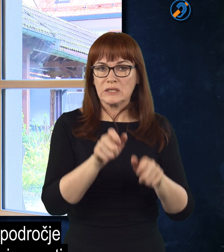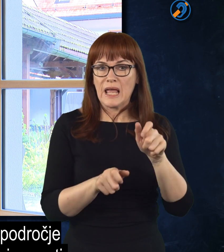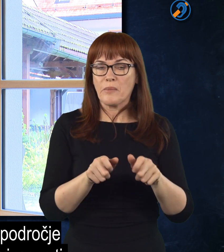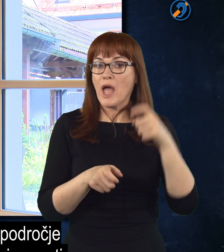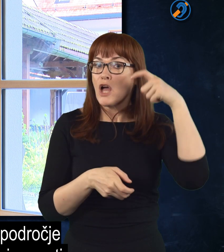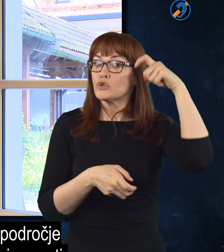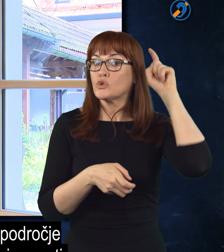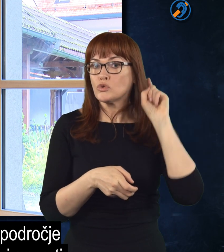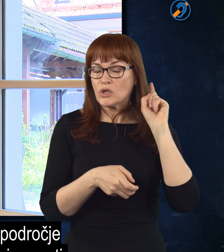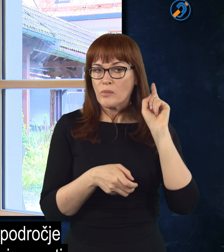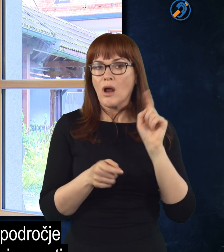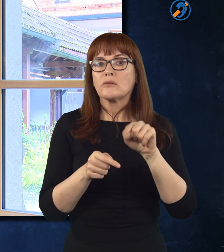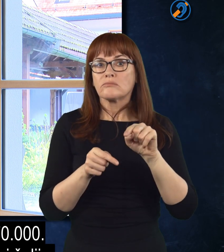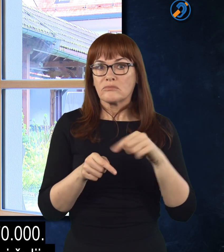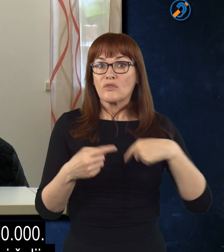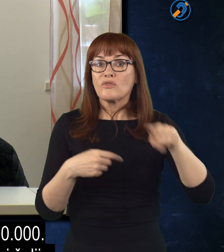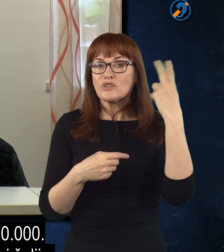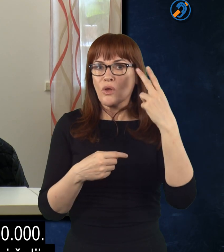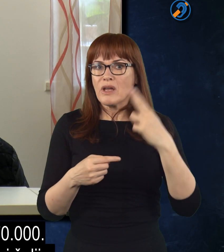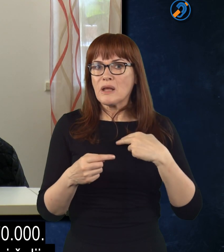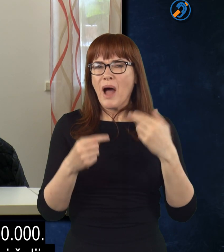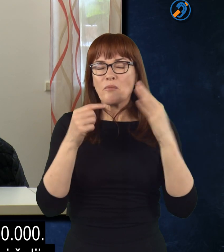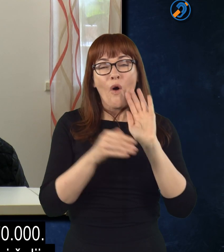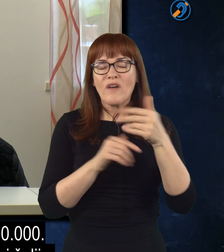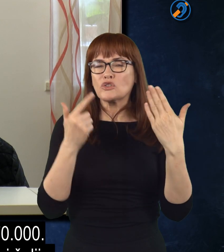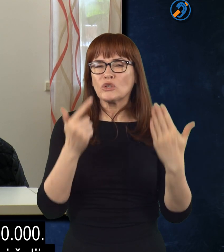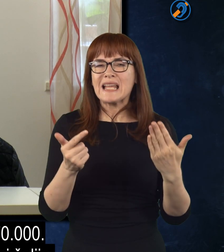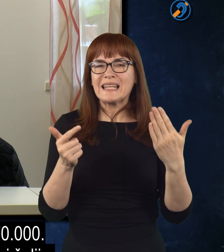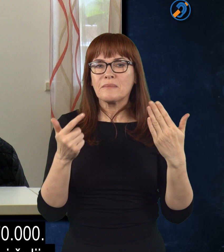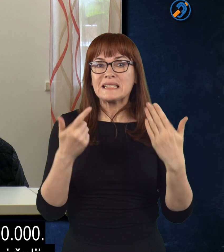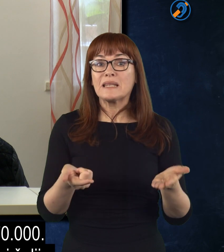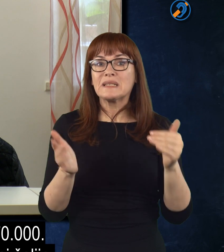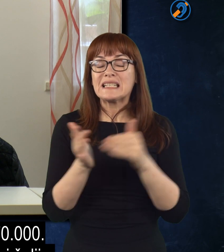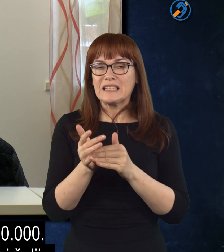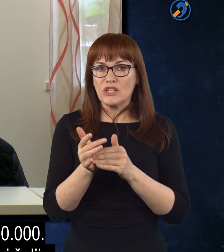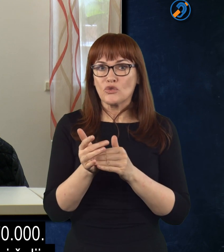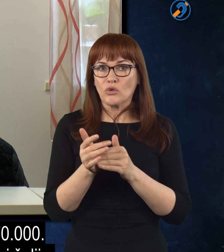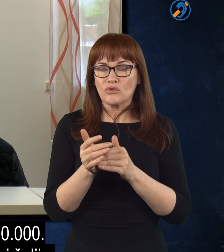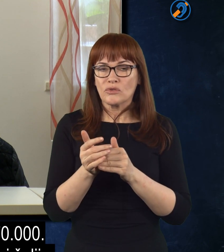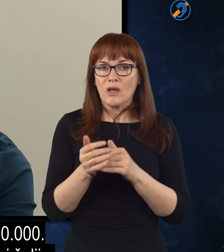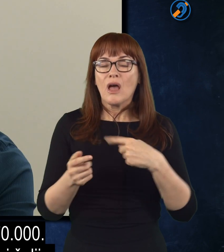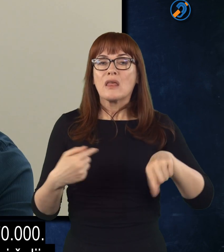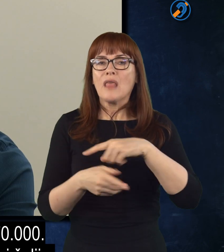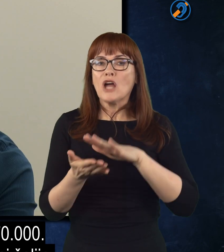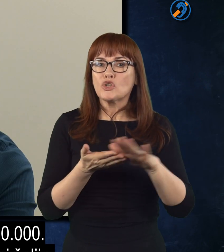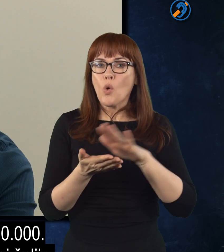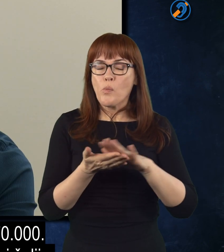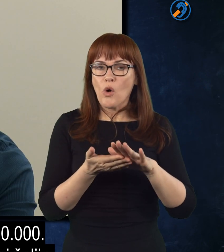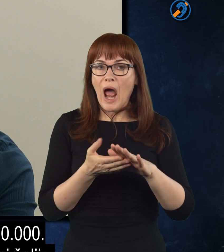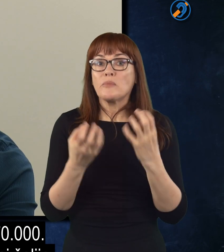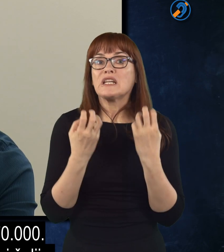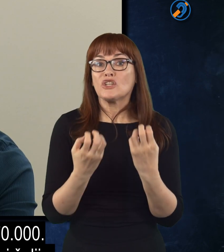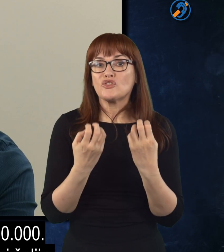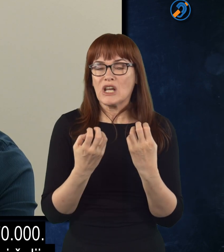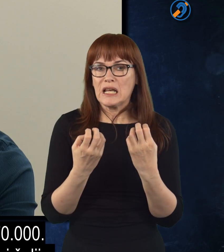z slušnimi aparati, teh v Sloveniji je več kot 70 000. Namreč želimo si in pravzaprav naši